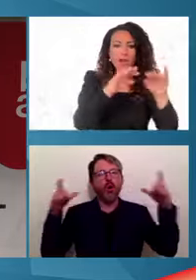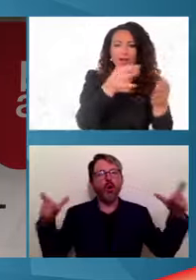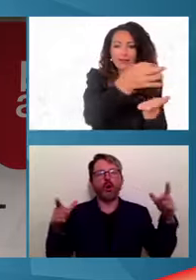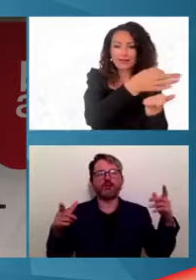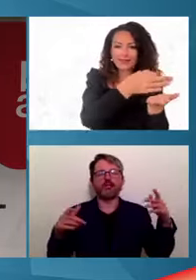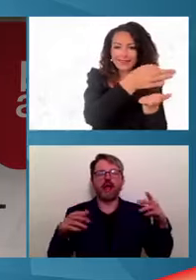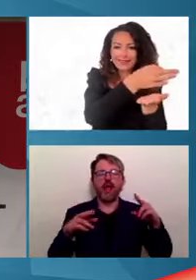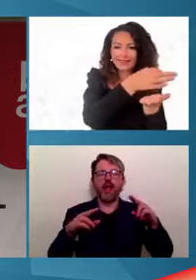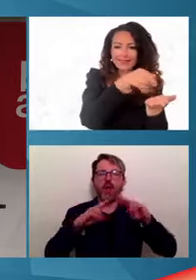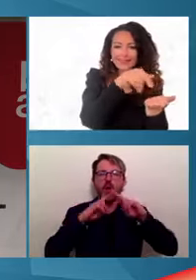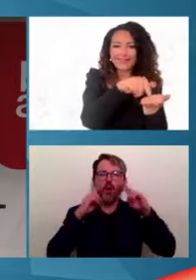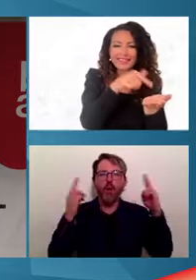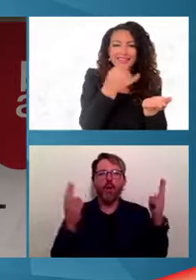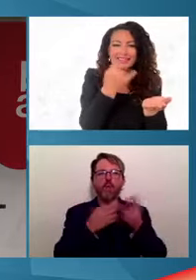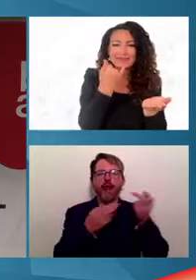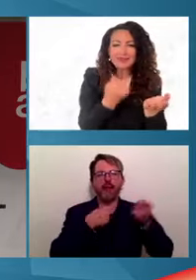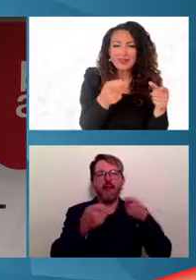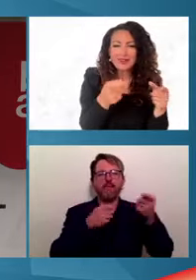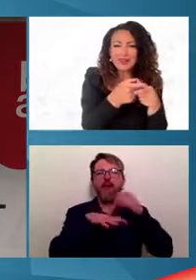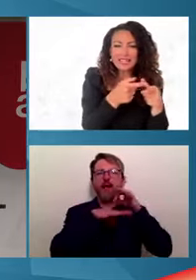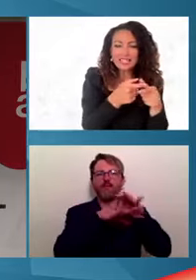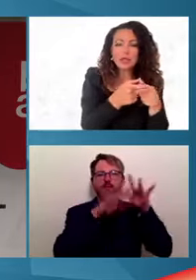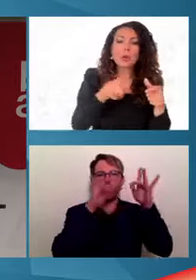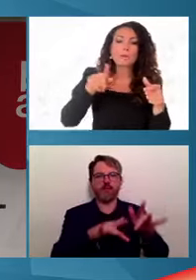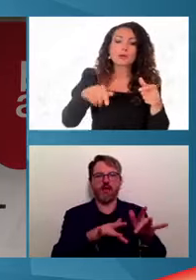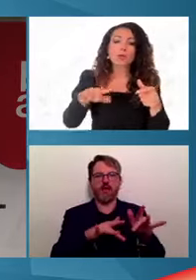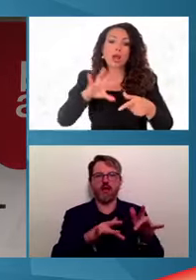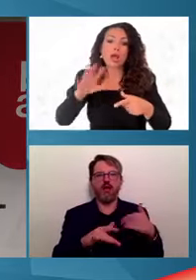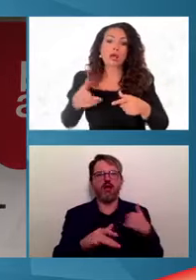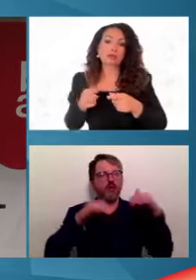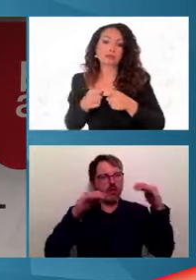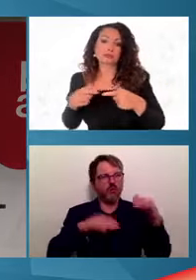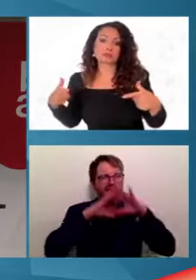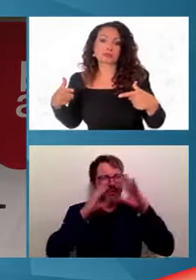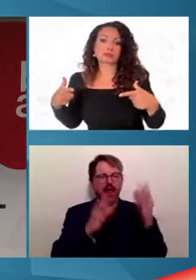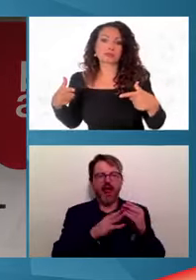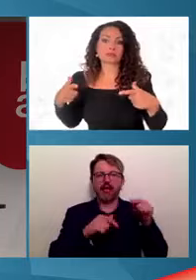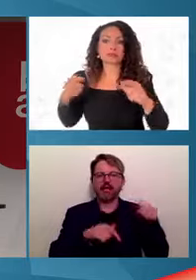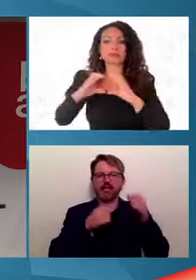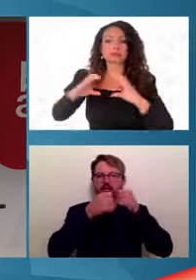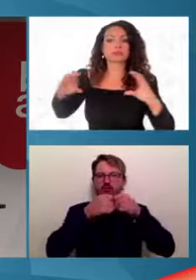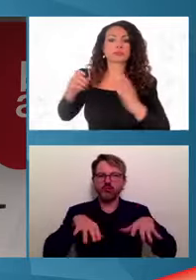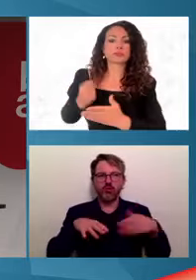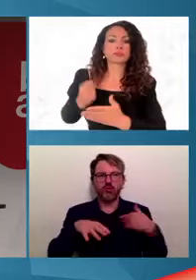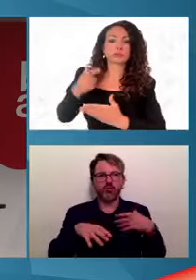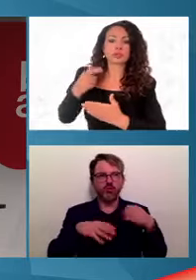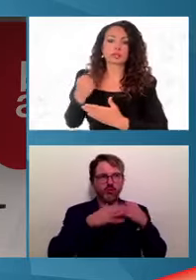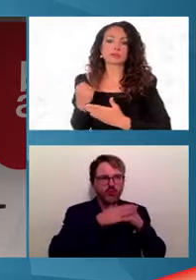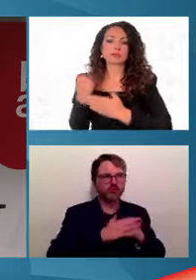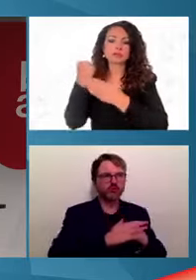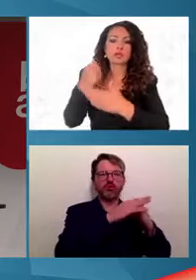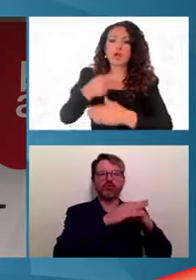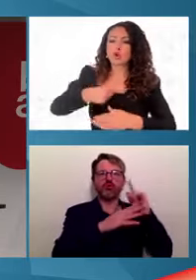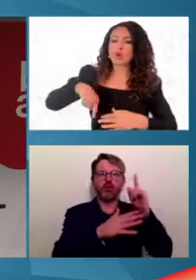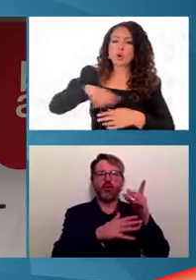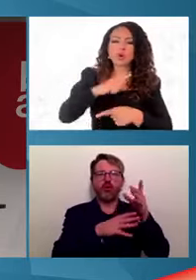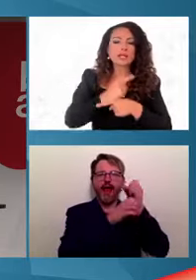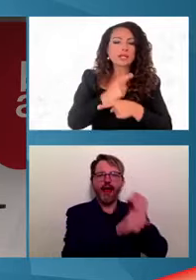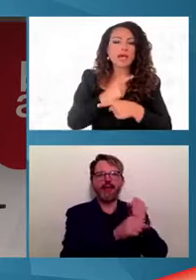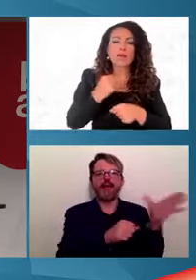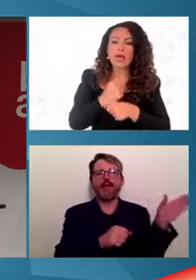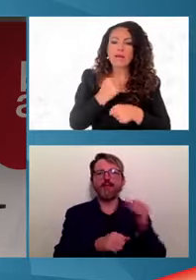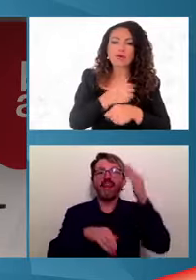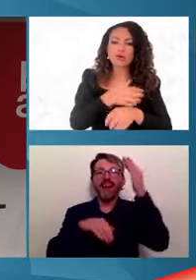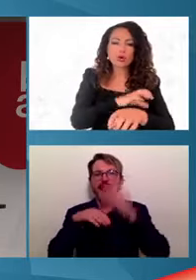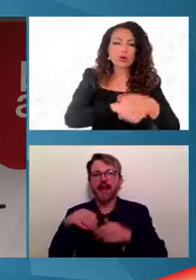dafür tun, um diese Wirtschaftsstruktur zu stützen und zu erhalten, damit wir das letzte Geschäft im Dorf auch morgen noch